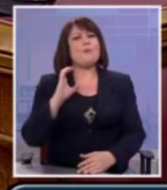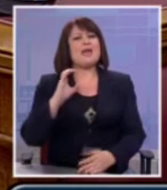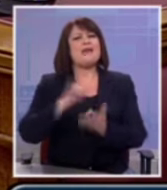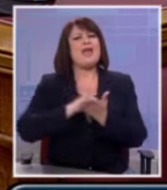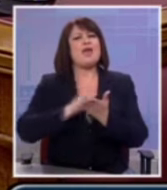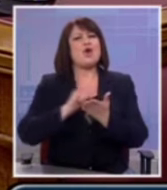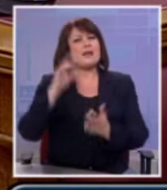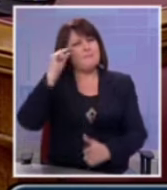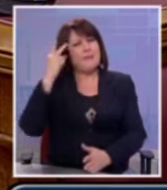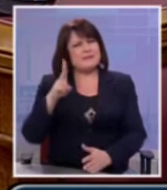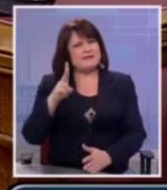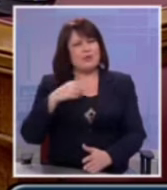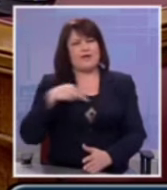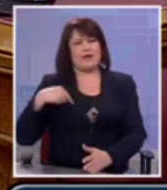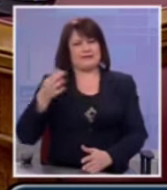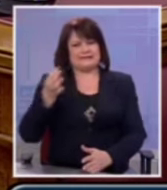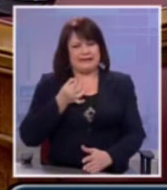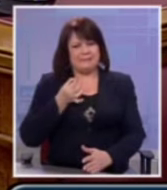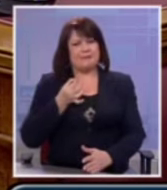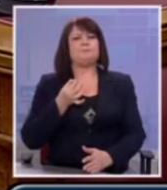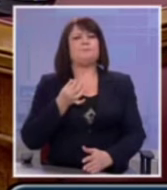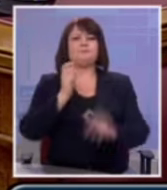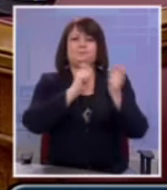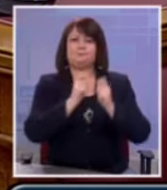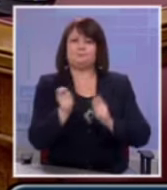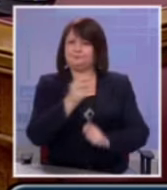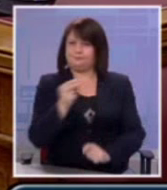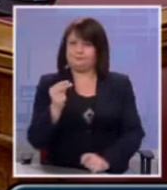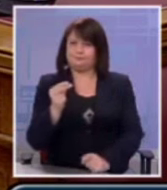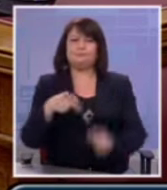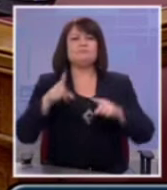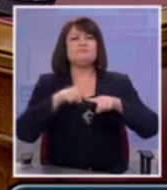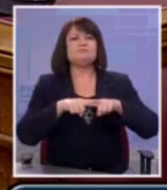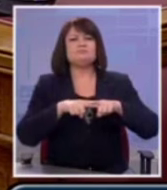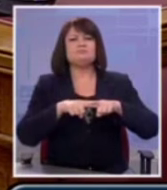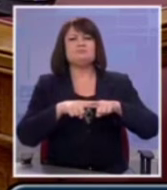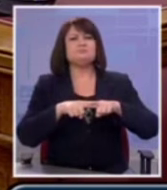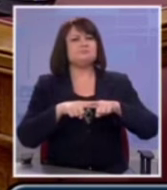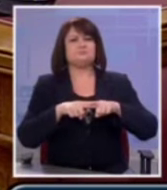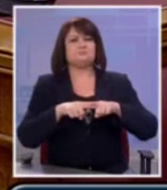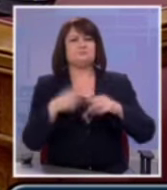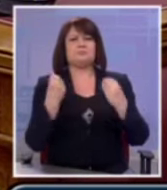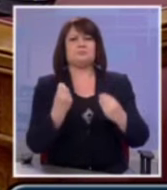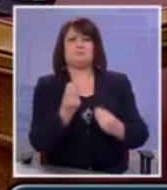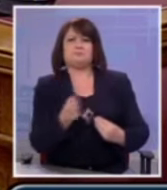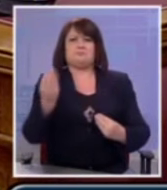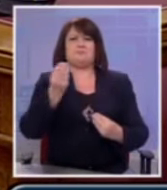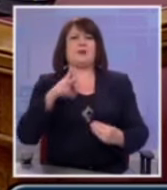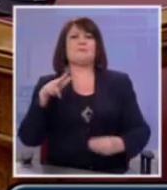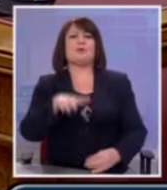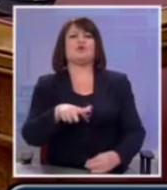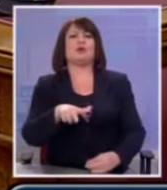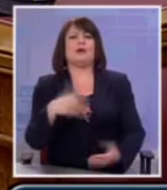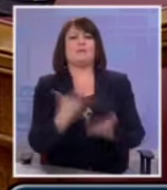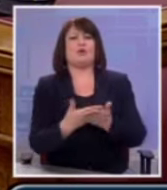Υόρκη είναι ότι στον τομέα των μεταρρυθμίσεων η Ελλάδα πάει για παράδειγμα καλύτερα από την Πορτογαλία, πάλι με την